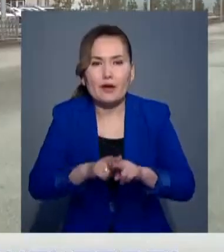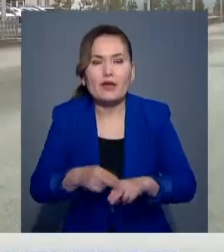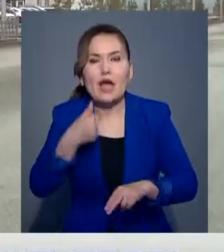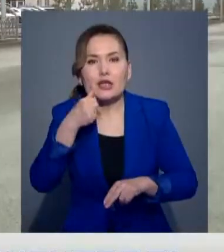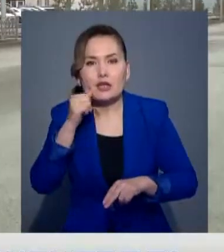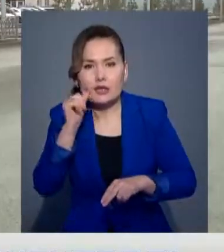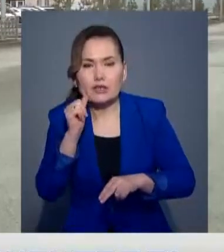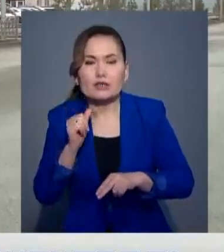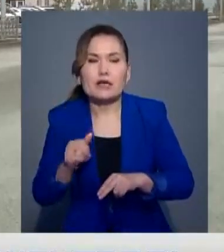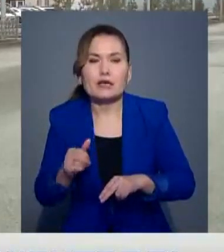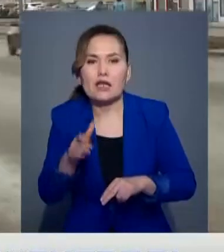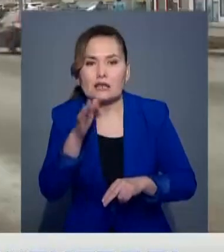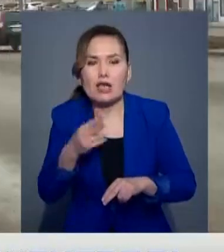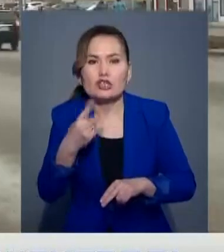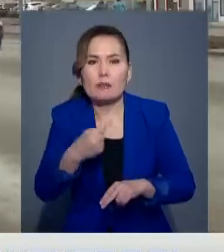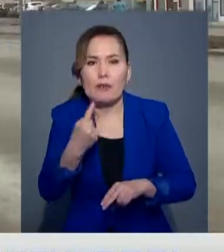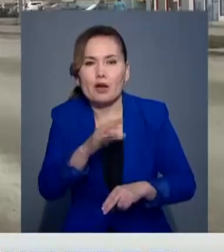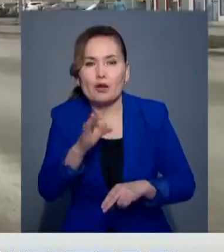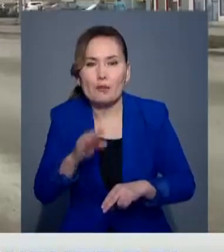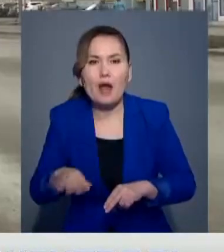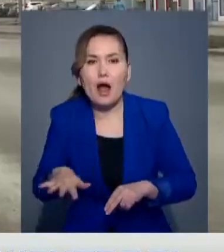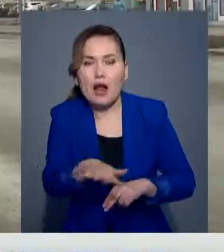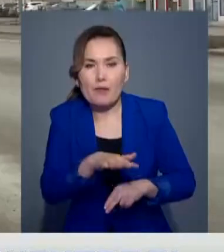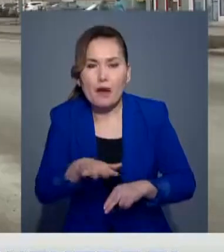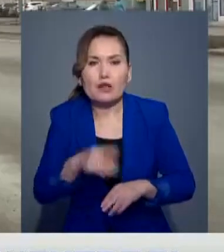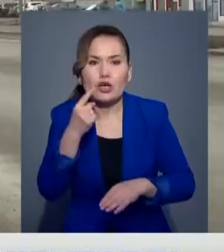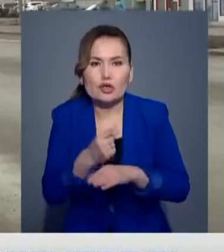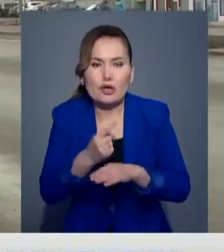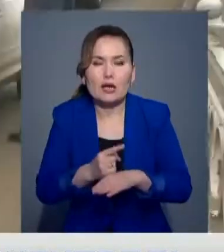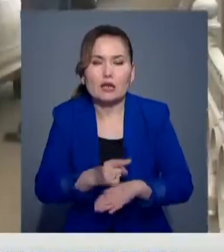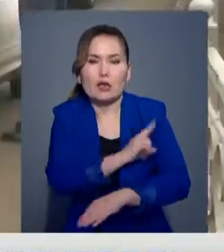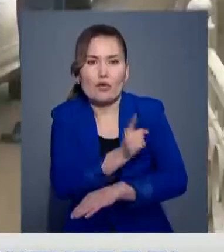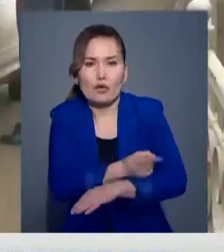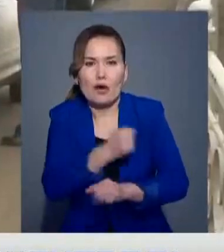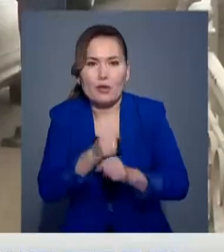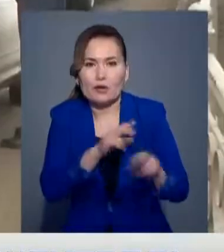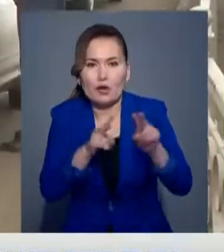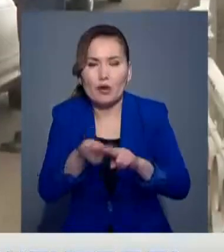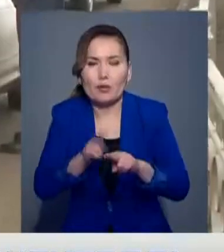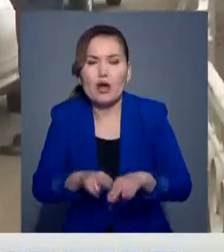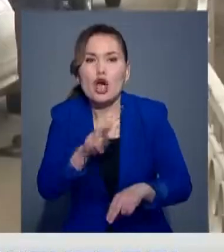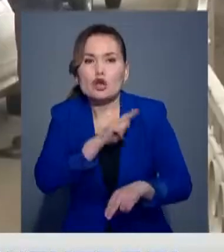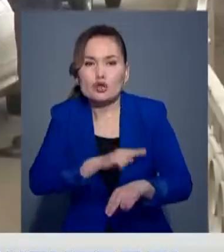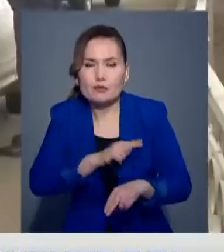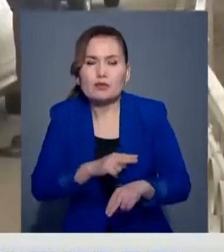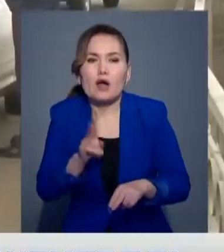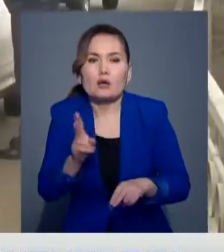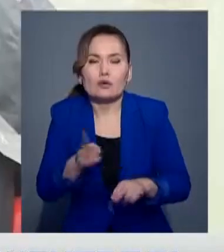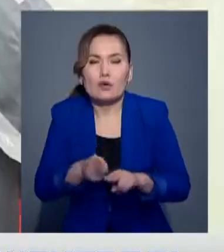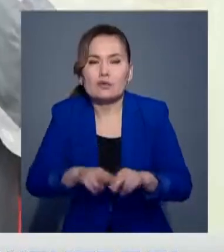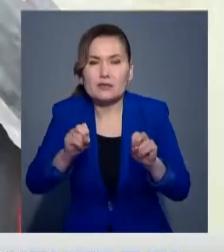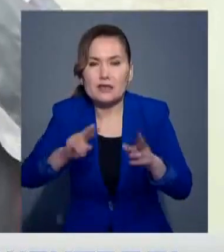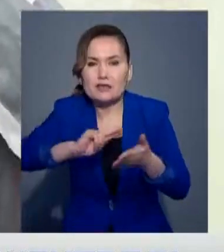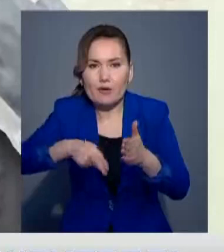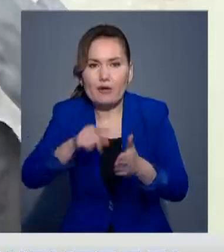сағат 21:00-де аймақта қосымша шектеу шаралары күшіне енді. Ал жұмысқа тек арнайы анықтамамен ғана баруға